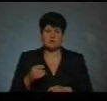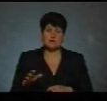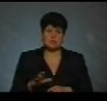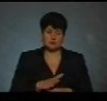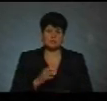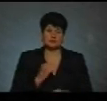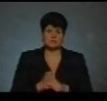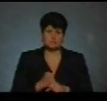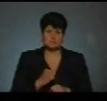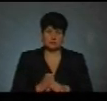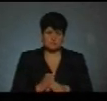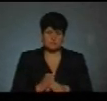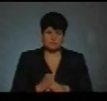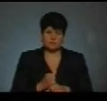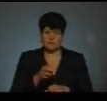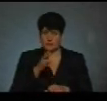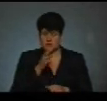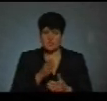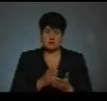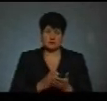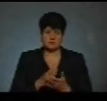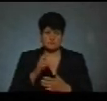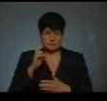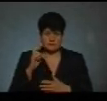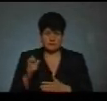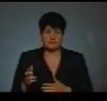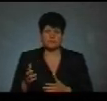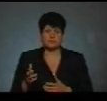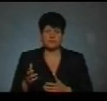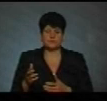допущені під час служіння,